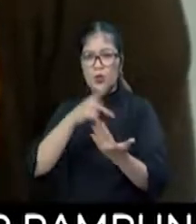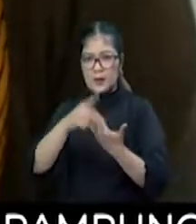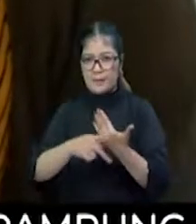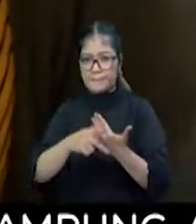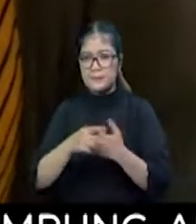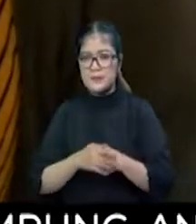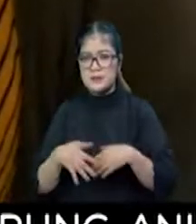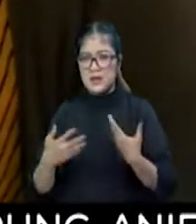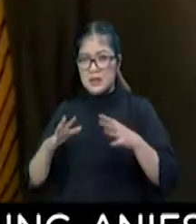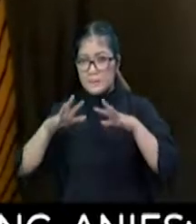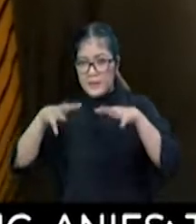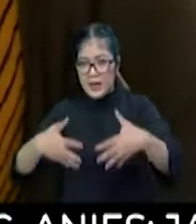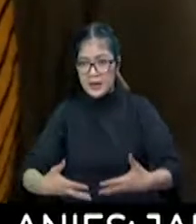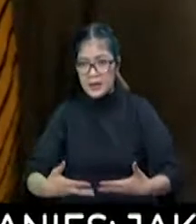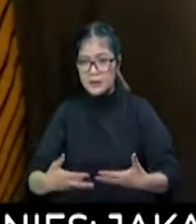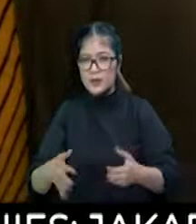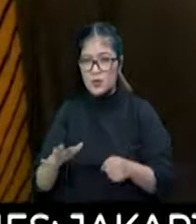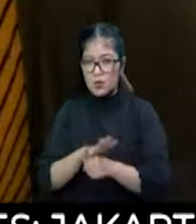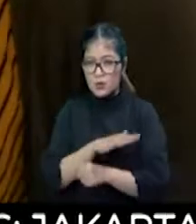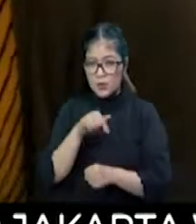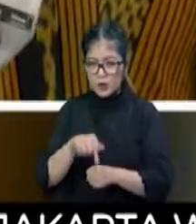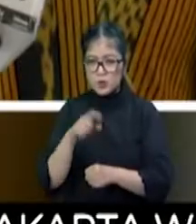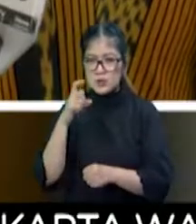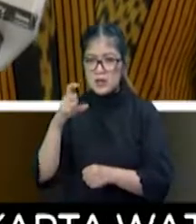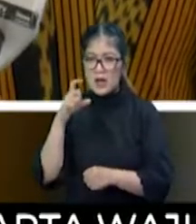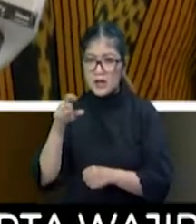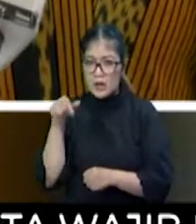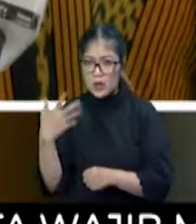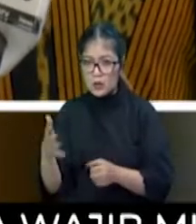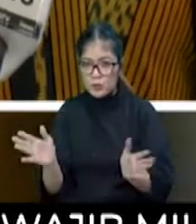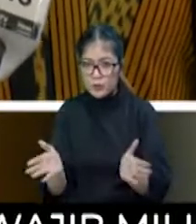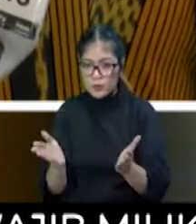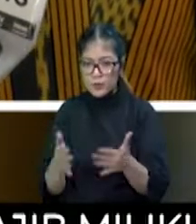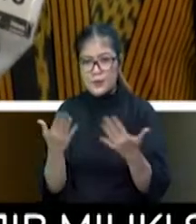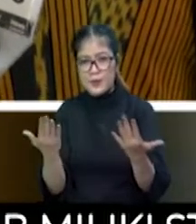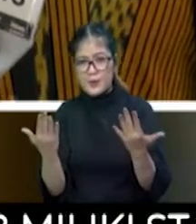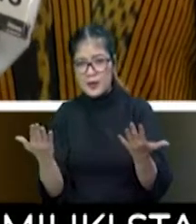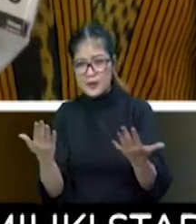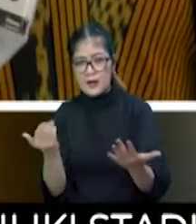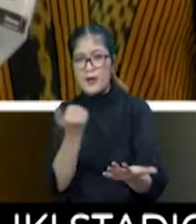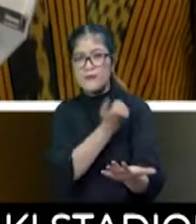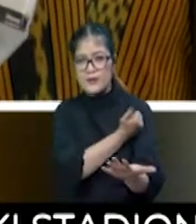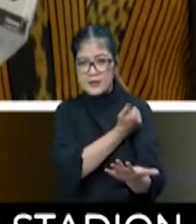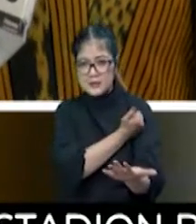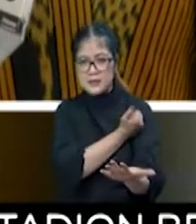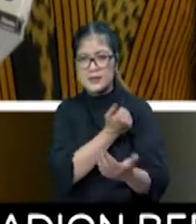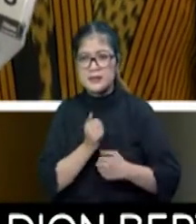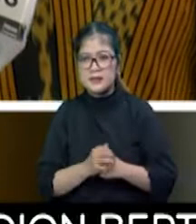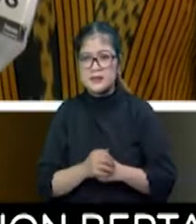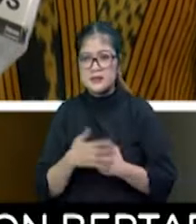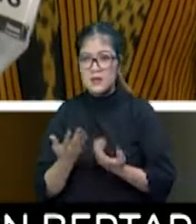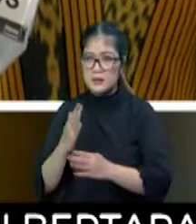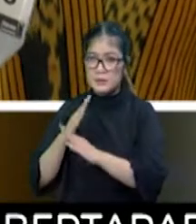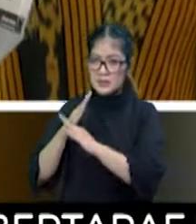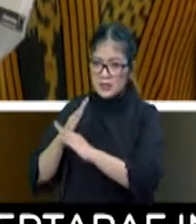ini sudah cukup lama ya, dan salah satu cara untuk kita menanganinya adalah melalui vaksinasi, yaitu aksi preventif.